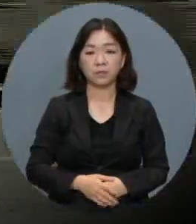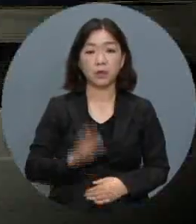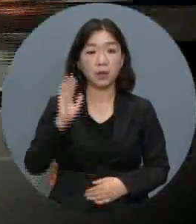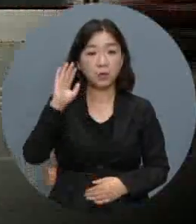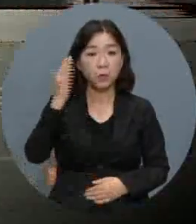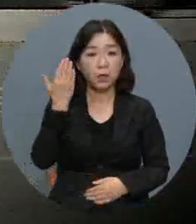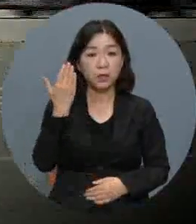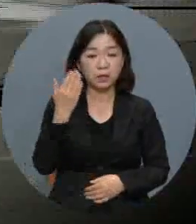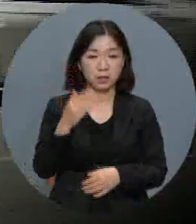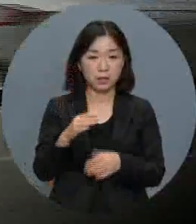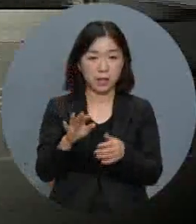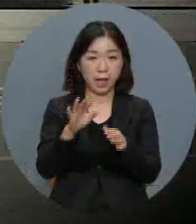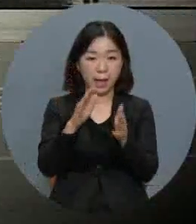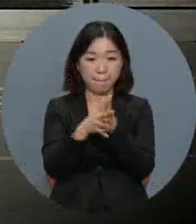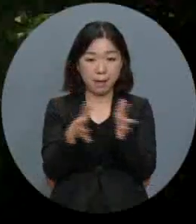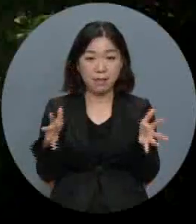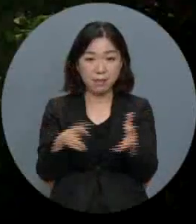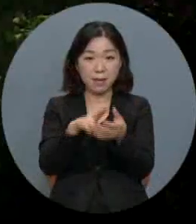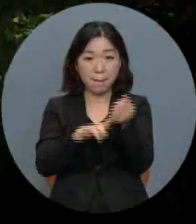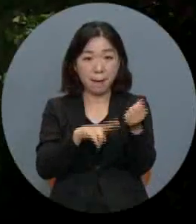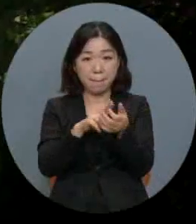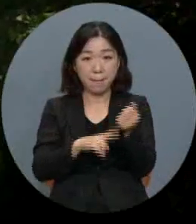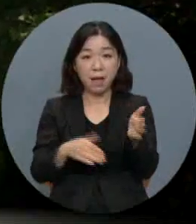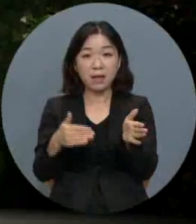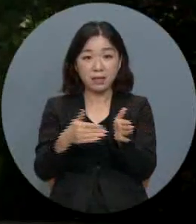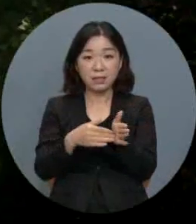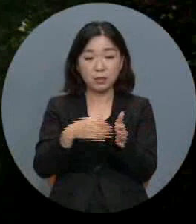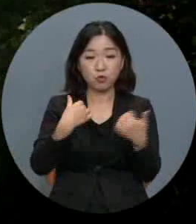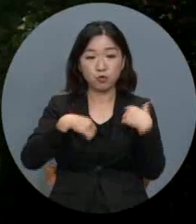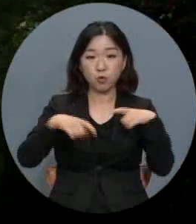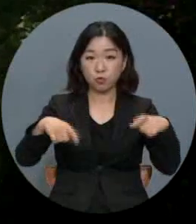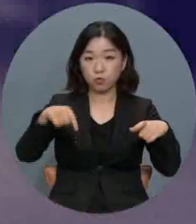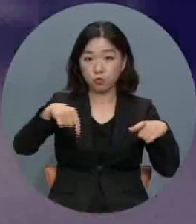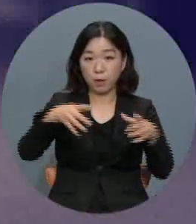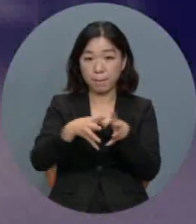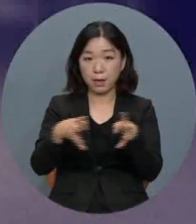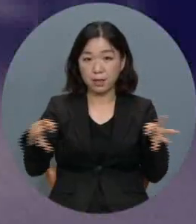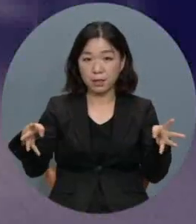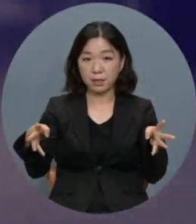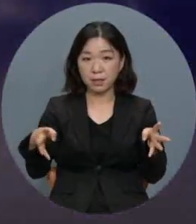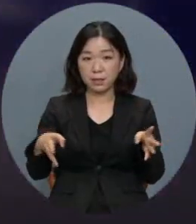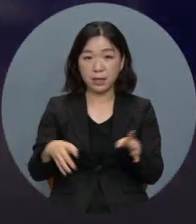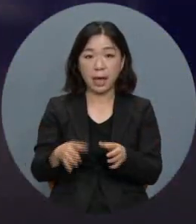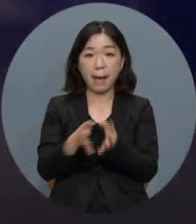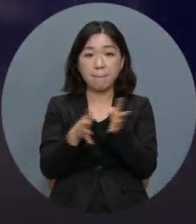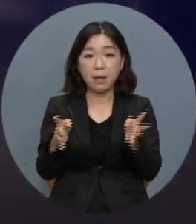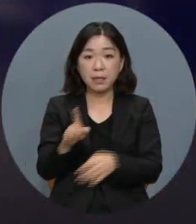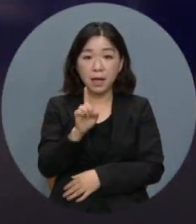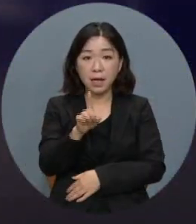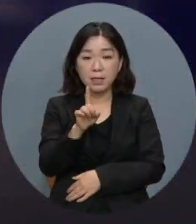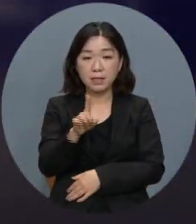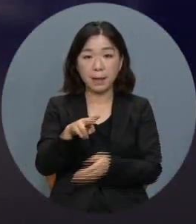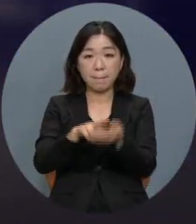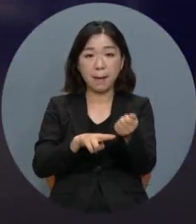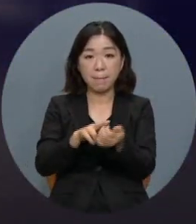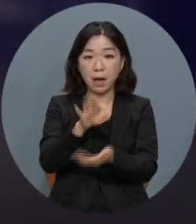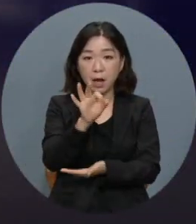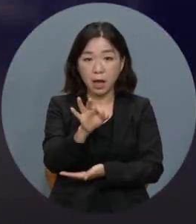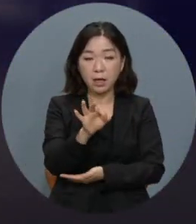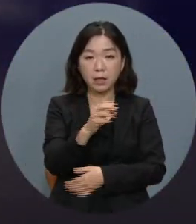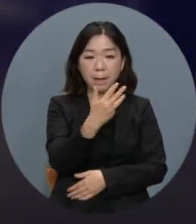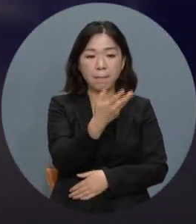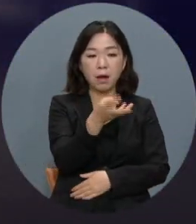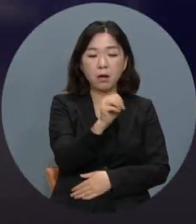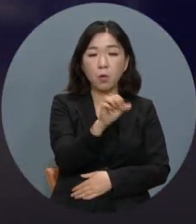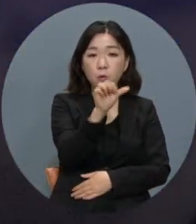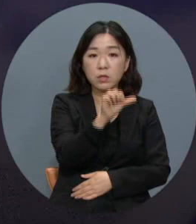최근 분양을 마친 대구시 수성구의 한 아파트입니다 아파트 한채 분양가격은 면적에 따라 8억 5천만